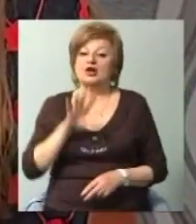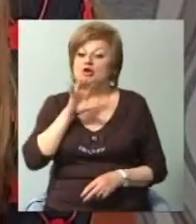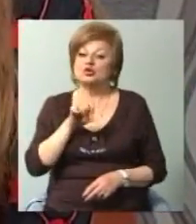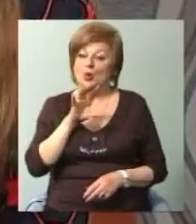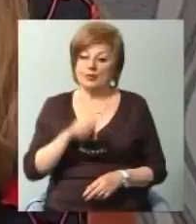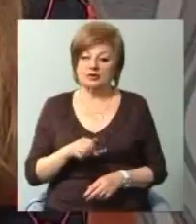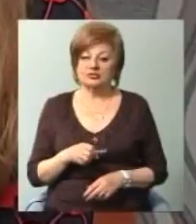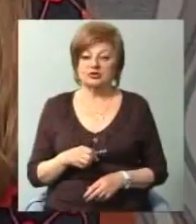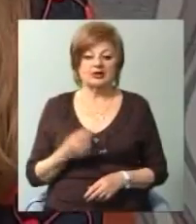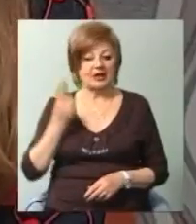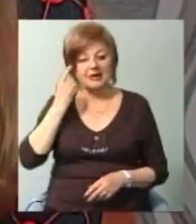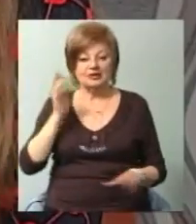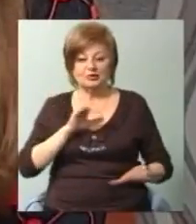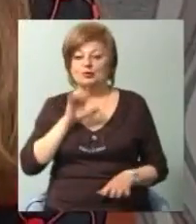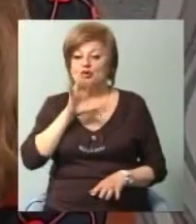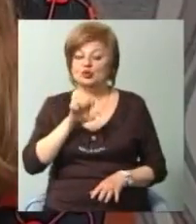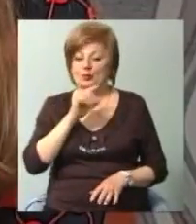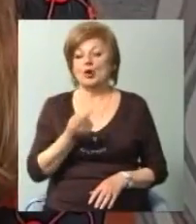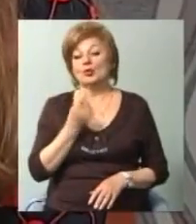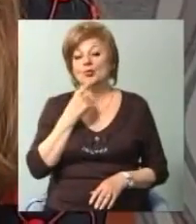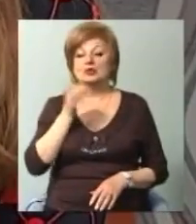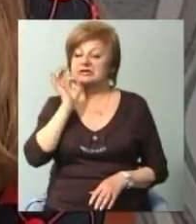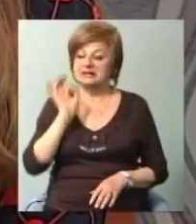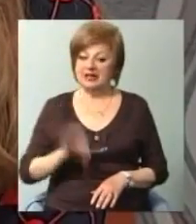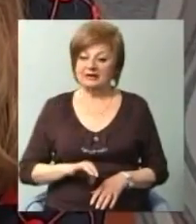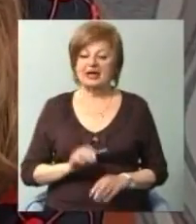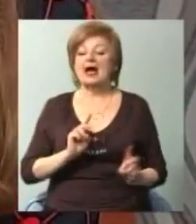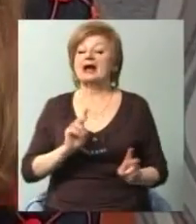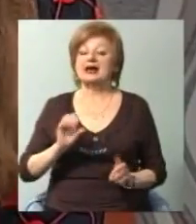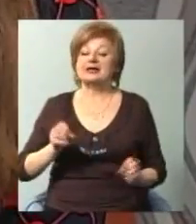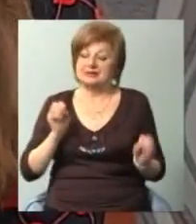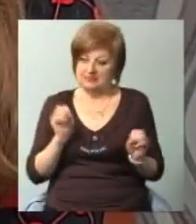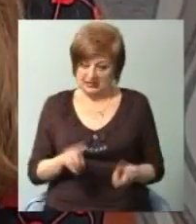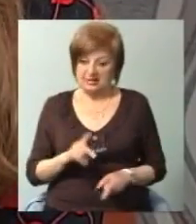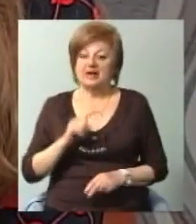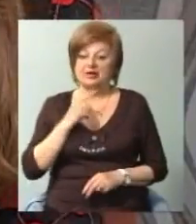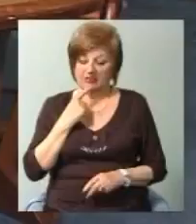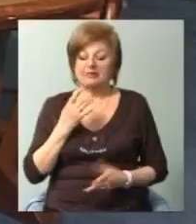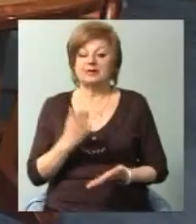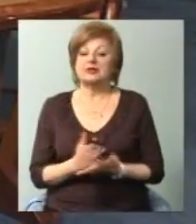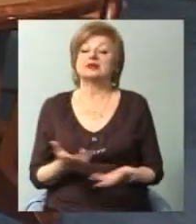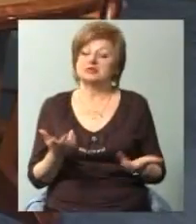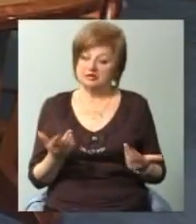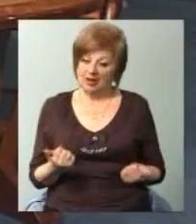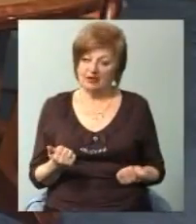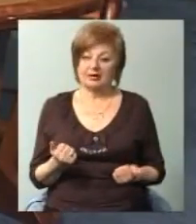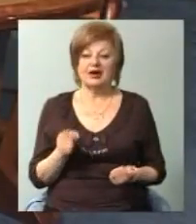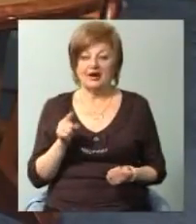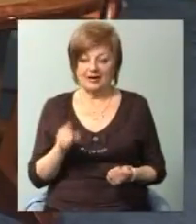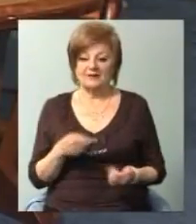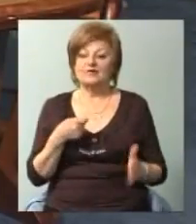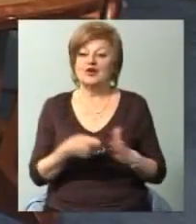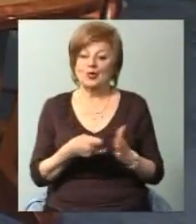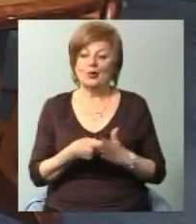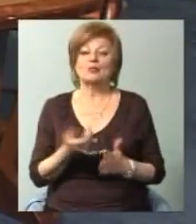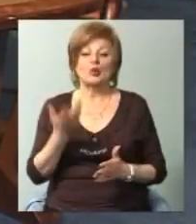їсть? Ніколи не думала, що цуцики їдять солодощі. А які саме цукерки? Спеціальні для собак цукерки є? Так. І, напевно, ви її годуєте,